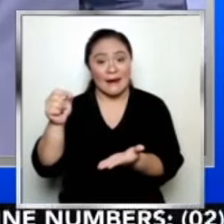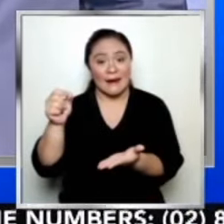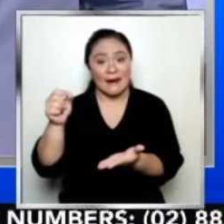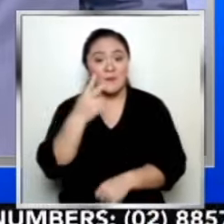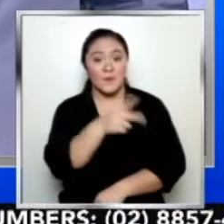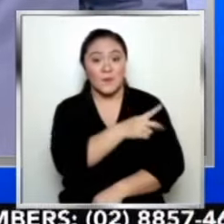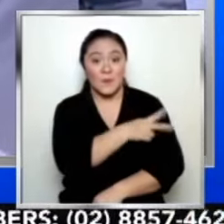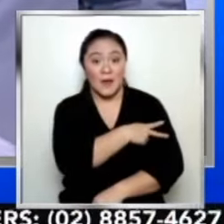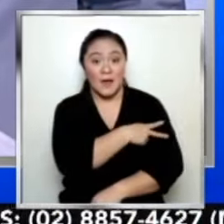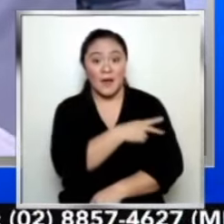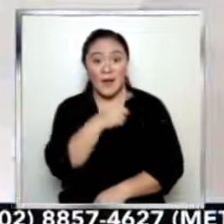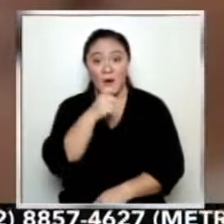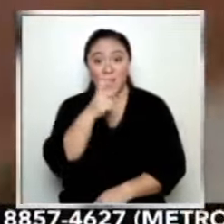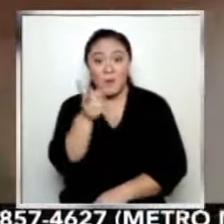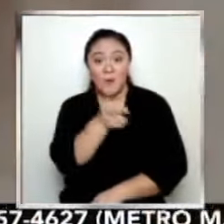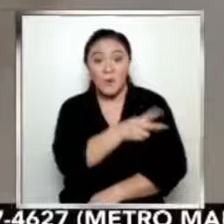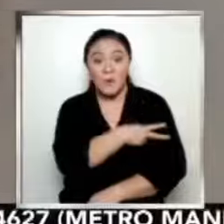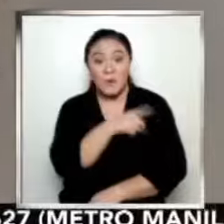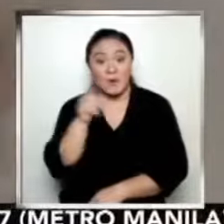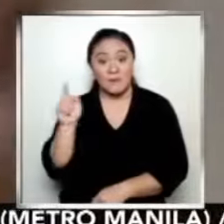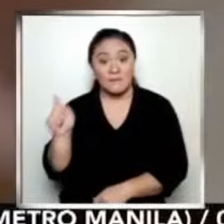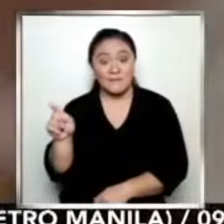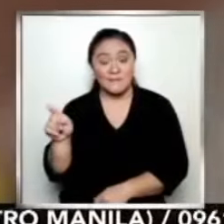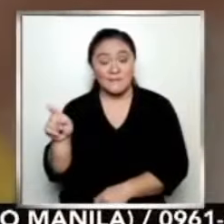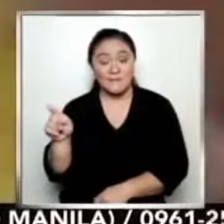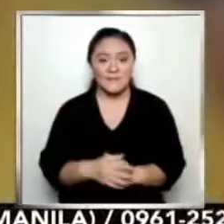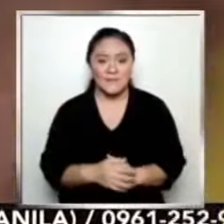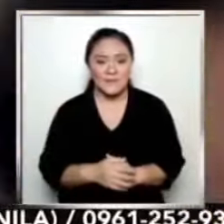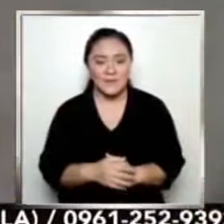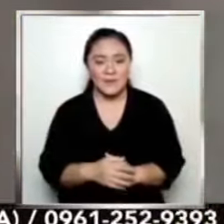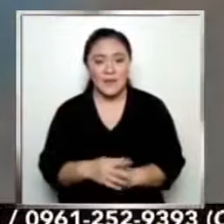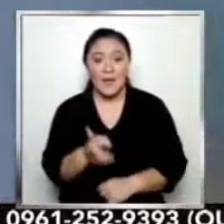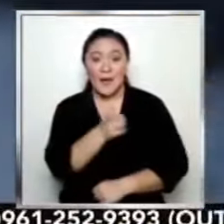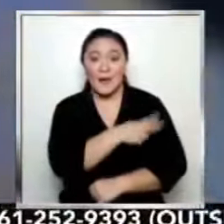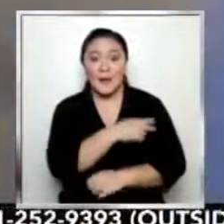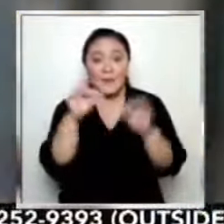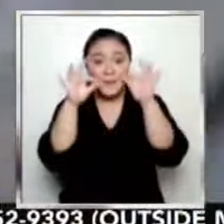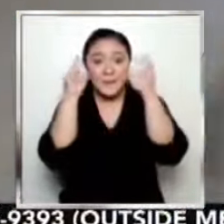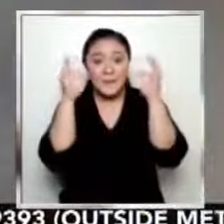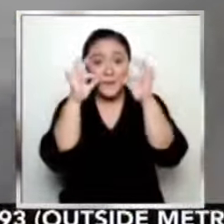babakunahan. Bakunahan lang, Bebe, yung pusa mo.